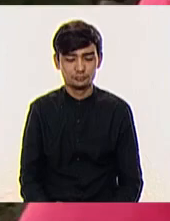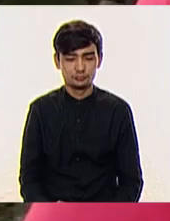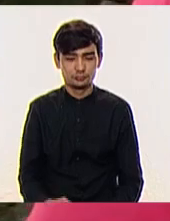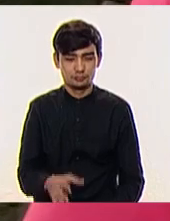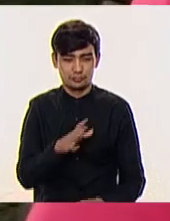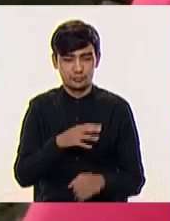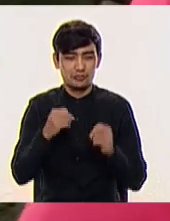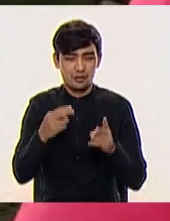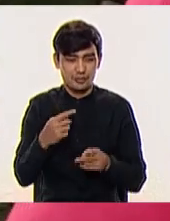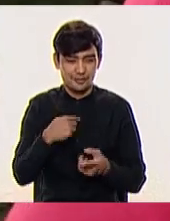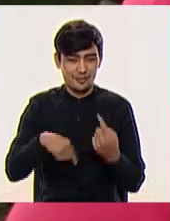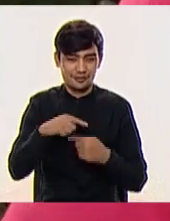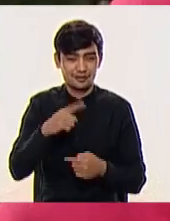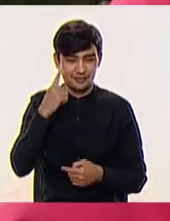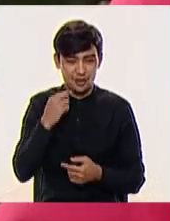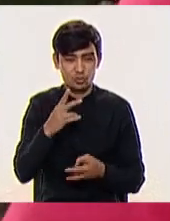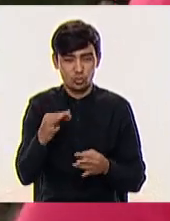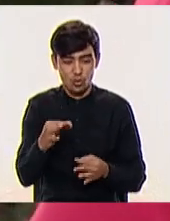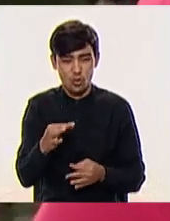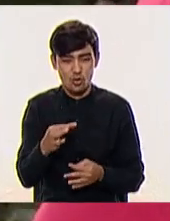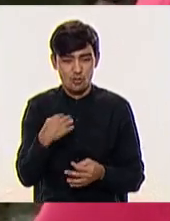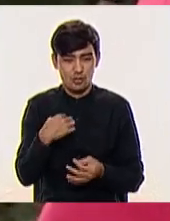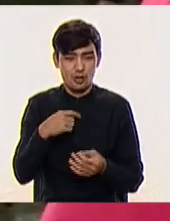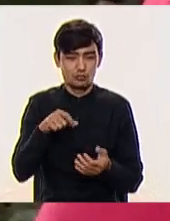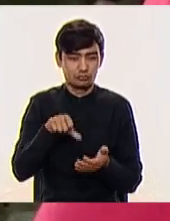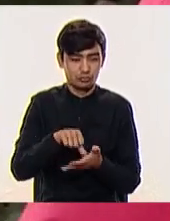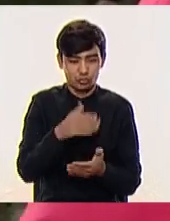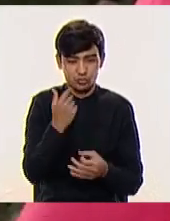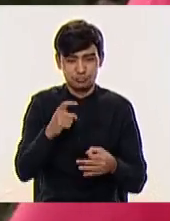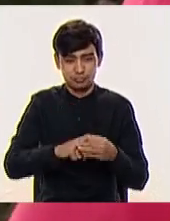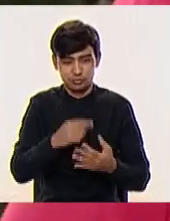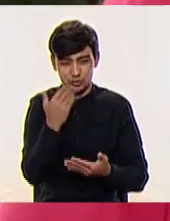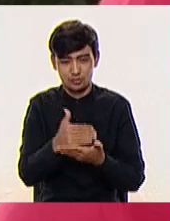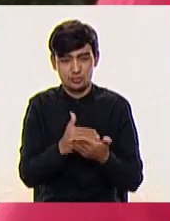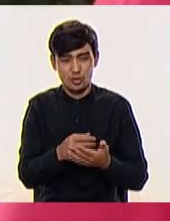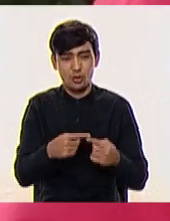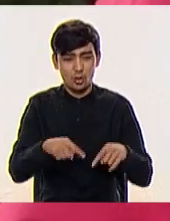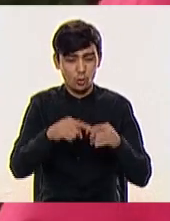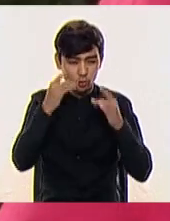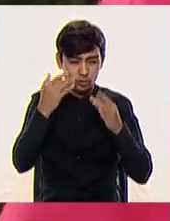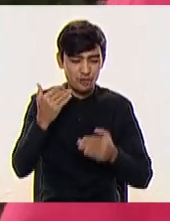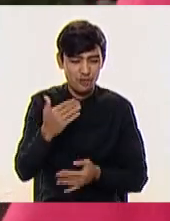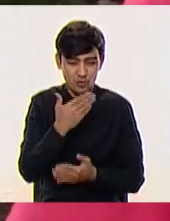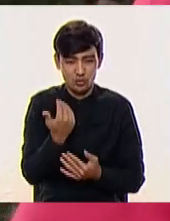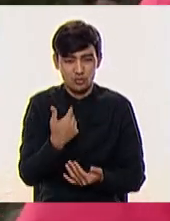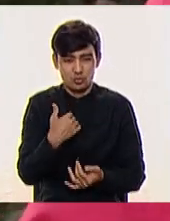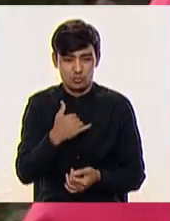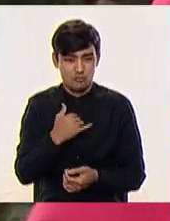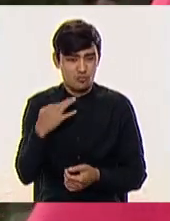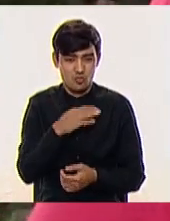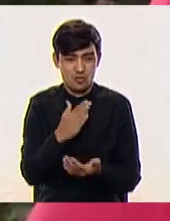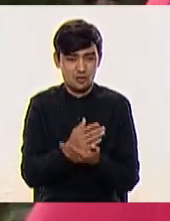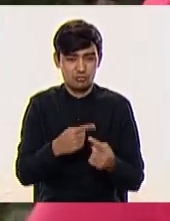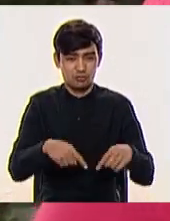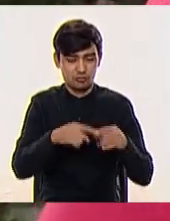Получается, нас-то хор знает, но мы нигде не числимся, ни к какому, ни к отделу культуры, ни к, у нас же много